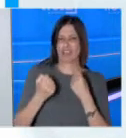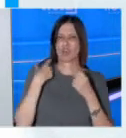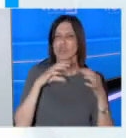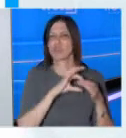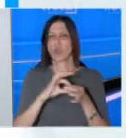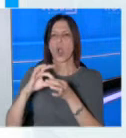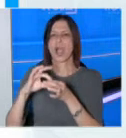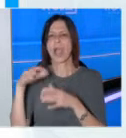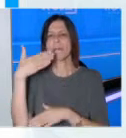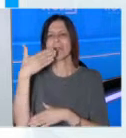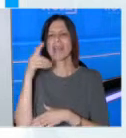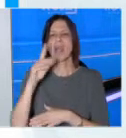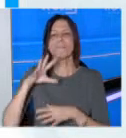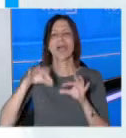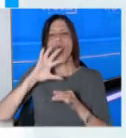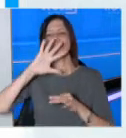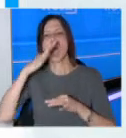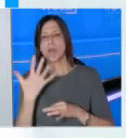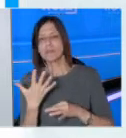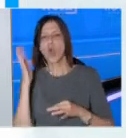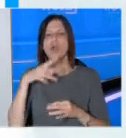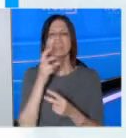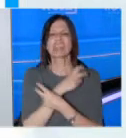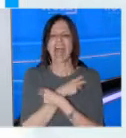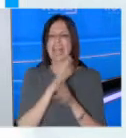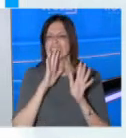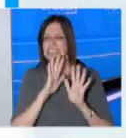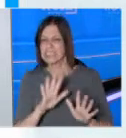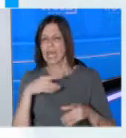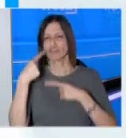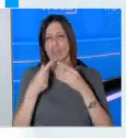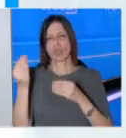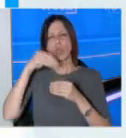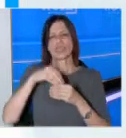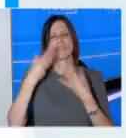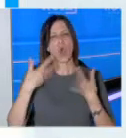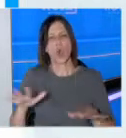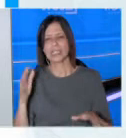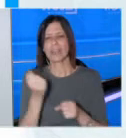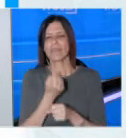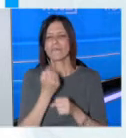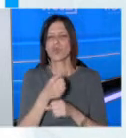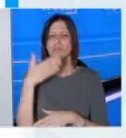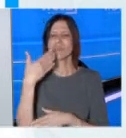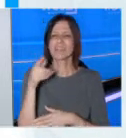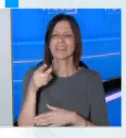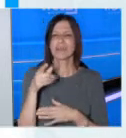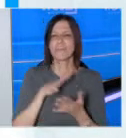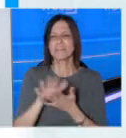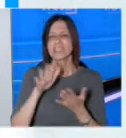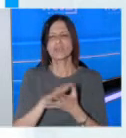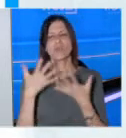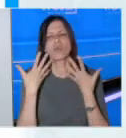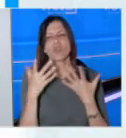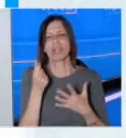חמישיות, לעוד רעל ושנאה, לשנה נוספת של חוסר תפקוד מדינתי, לבזבוז עצום של כסף, משחק